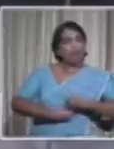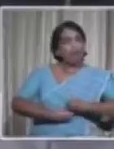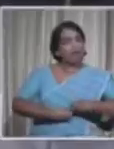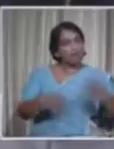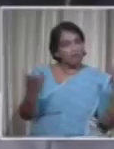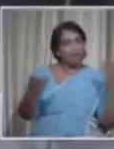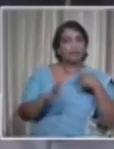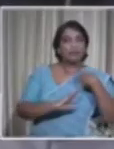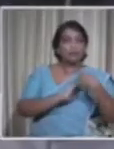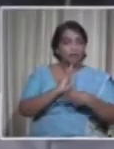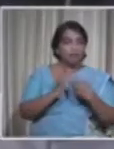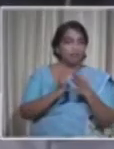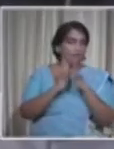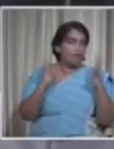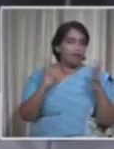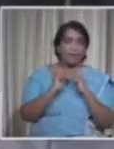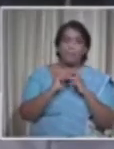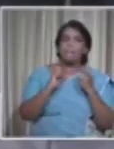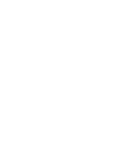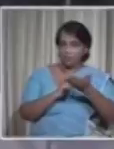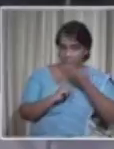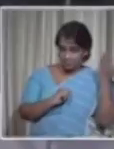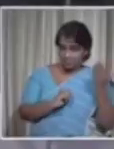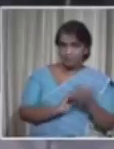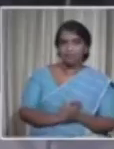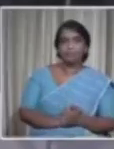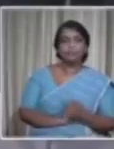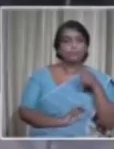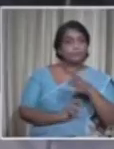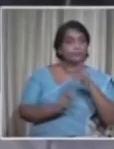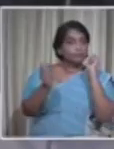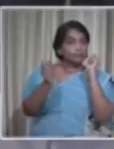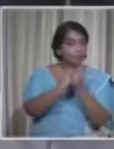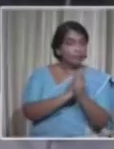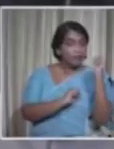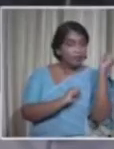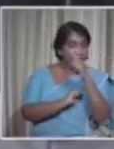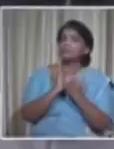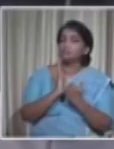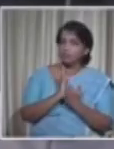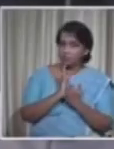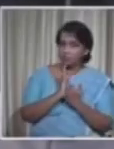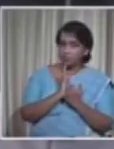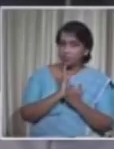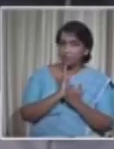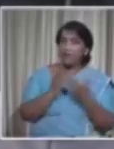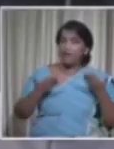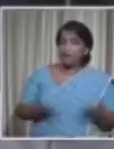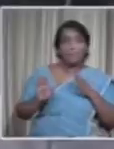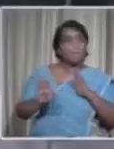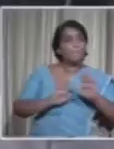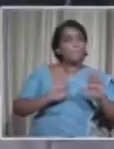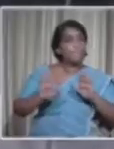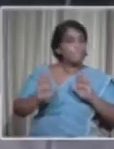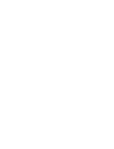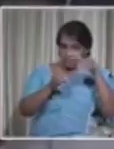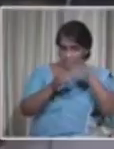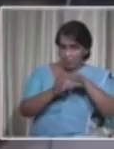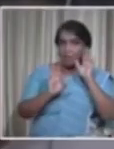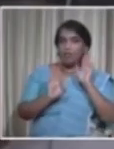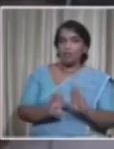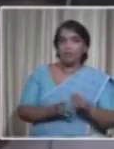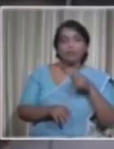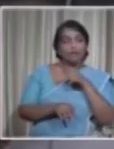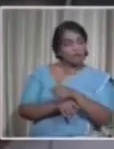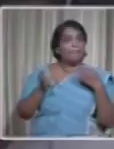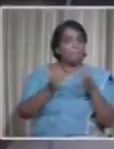වෙලා මේ රට ඉතා විනාශකාරී තත්වයකට පත් වෙන්න පුළුවන්. ඒ තත්වය වෙනස් කිරීමේ පළවෙනි කොන්දේසිය තමයි වර්තමාන පාලනය ඉවත් වෙන්න ඕනේ. ඒ